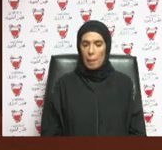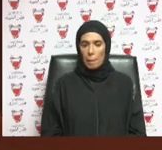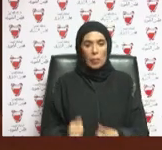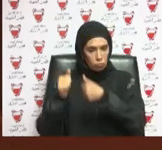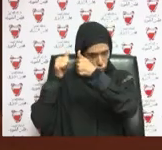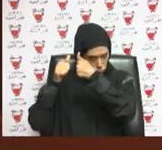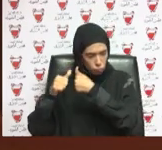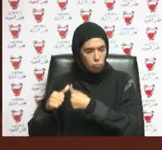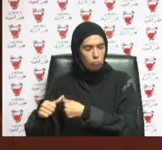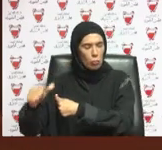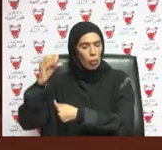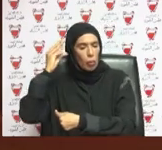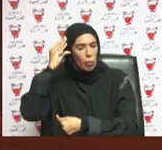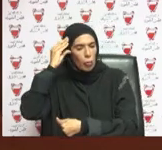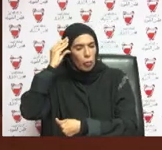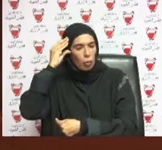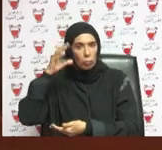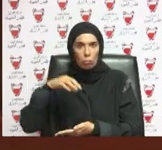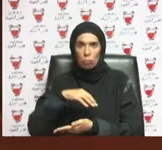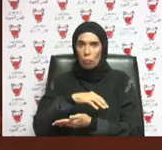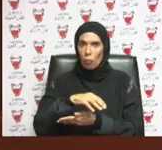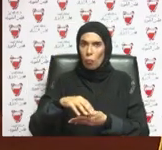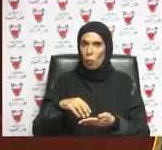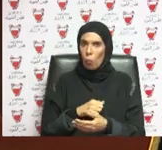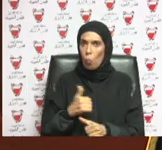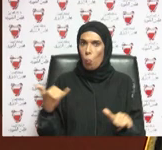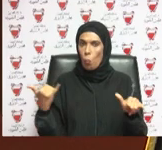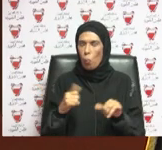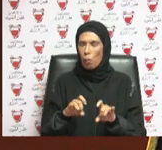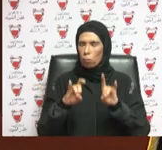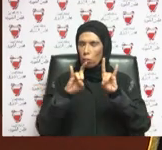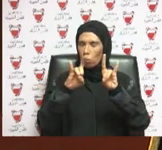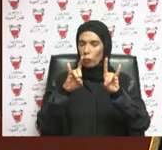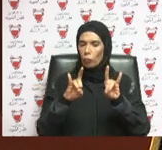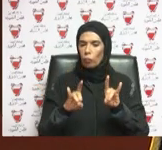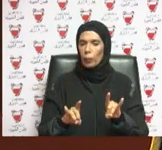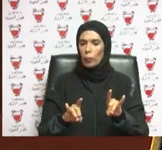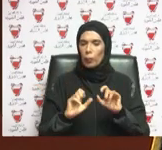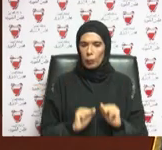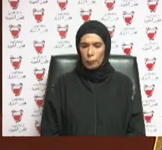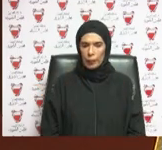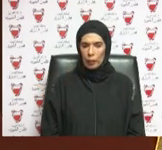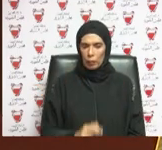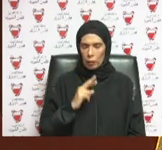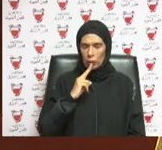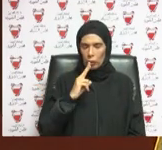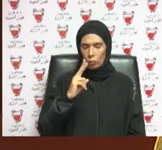نستذكرها نتذكر محطات مضيئة في حياته، فقد كان كما قال الأخوة